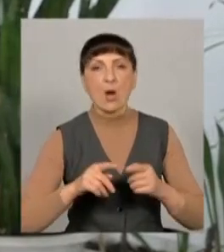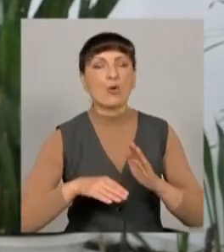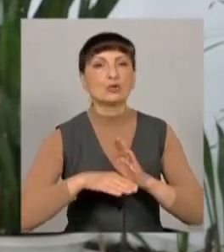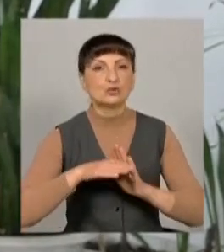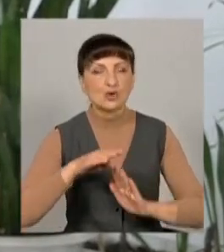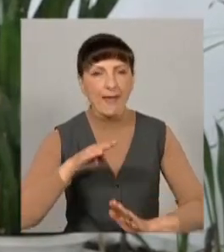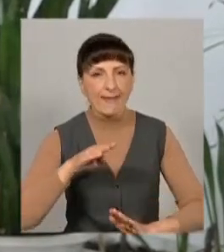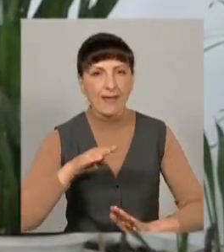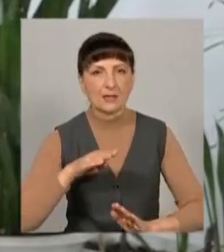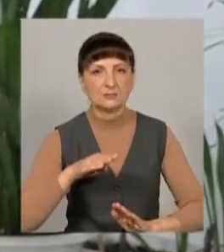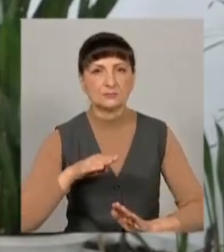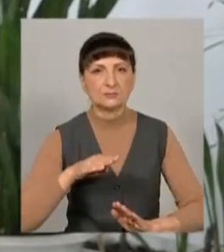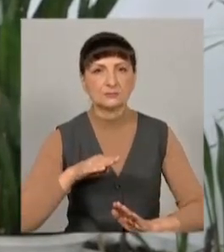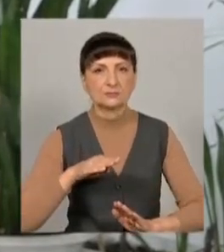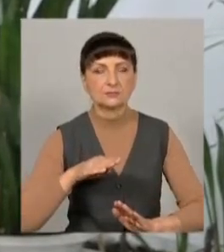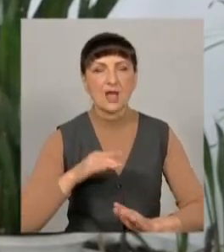улучшению